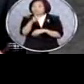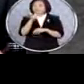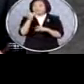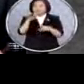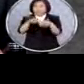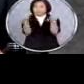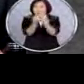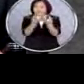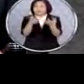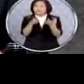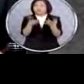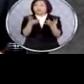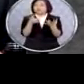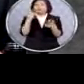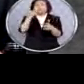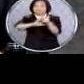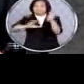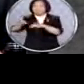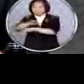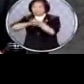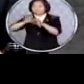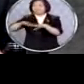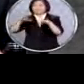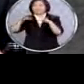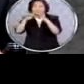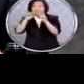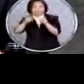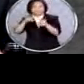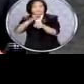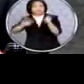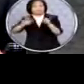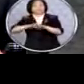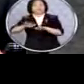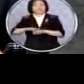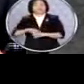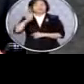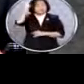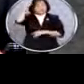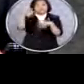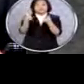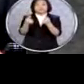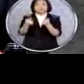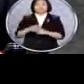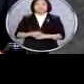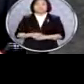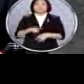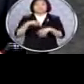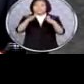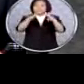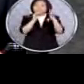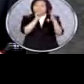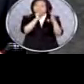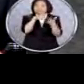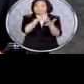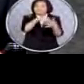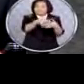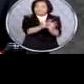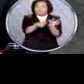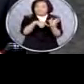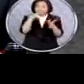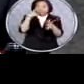出了问题，不但影响金融，更影响未来。所以我们对于这些弱势的照顾我们要重